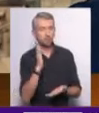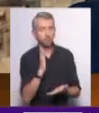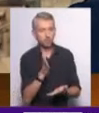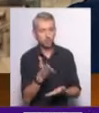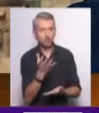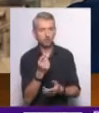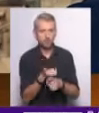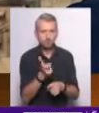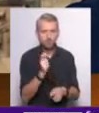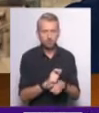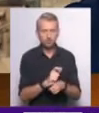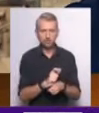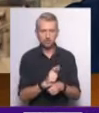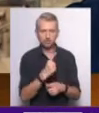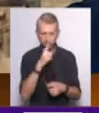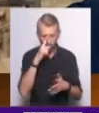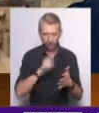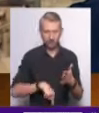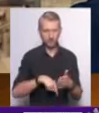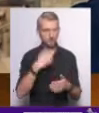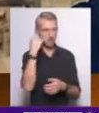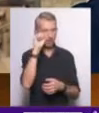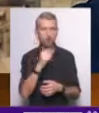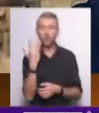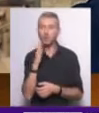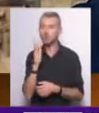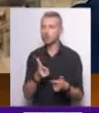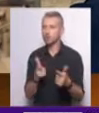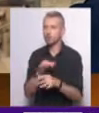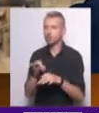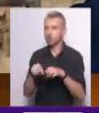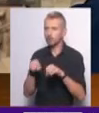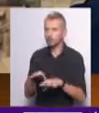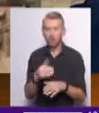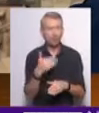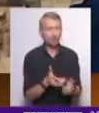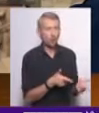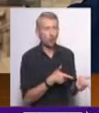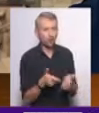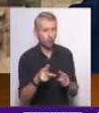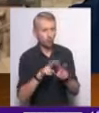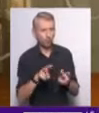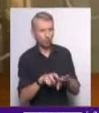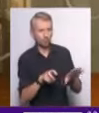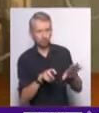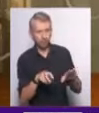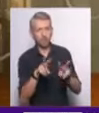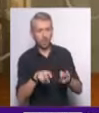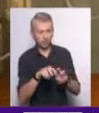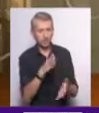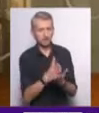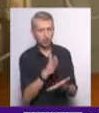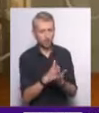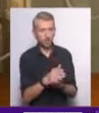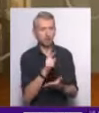Тобто вже буде ще більш закріплена перемога. Коли ви будете готувати проєкт рішення з приводу... Він вже готовий, він вже на розгляді, він вже на розгляді знаходиться. Вже на